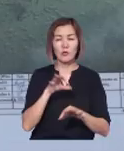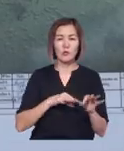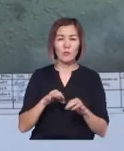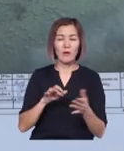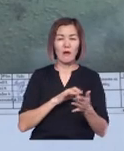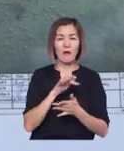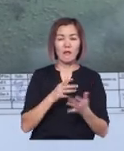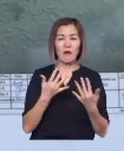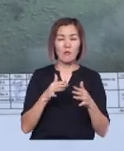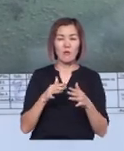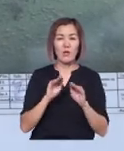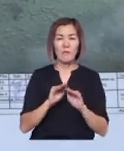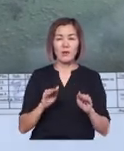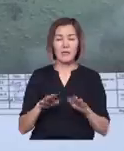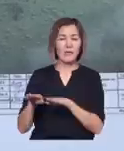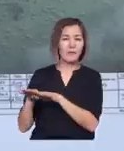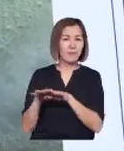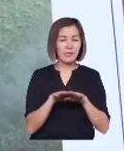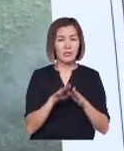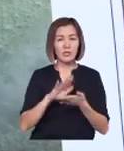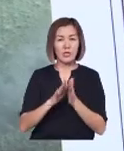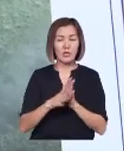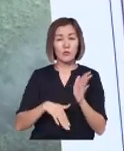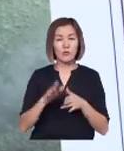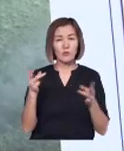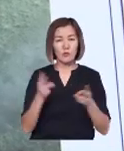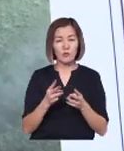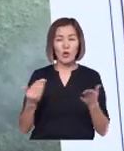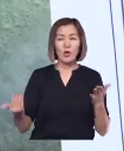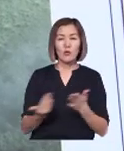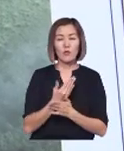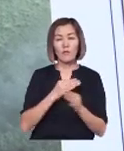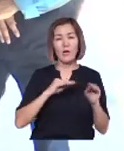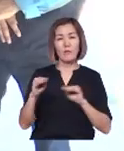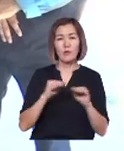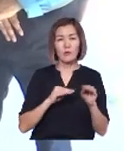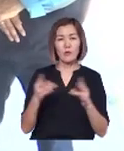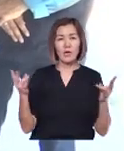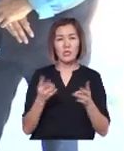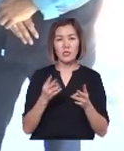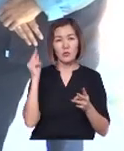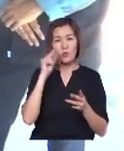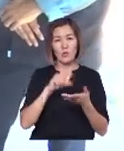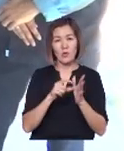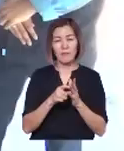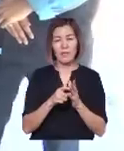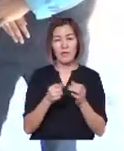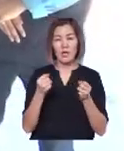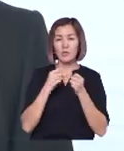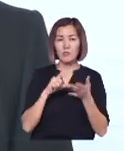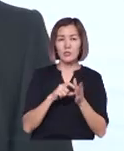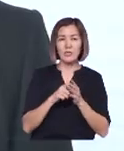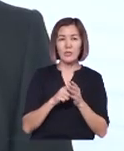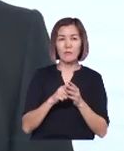ауыл оқушыларына бірдей жағдай туғызады. Жаңа мектептер ең заманауи құрал жабдықтармен, қажетті оқу кабинеттерімен, спорт